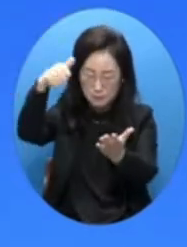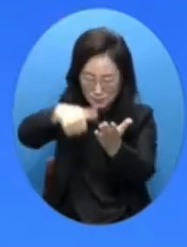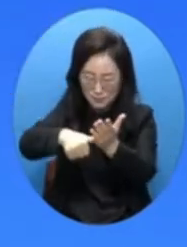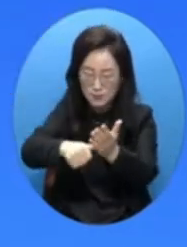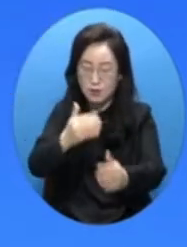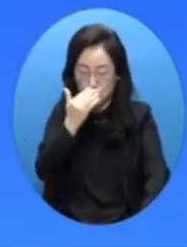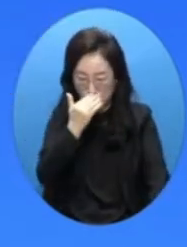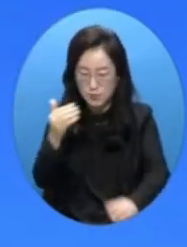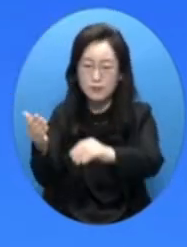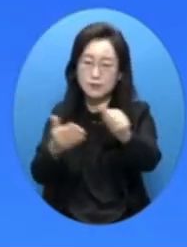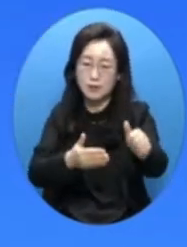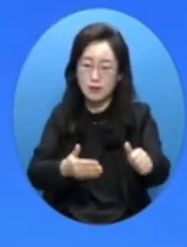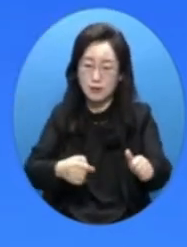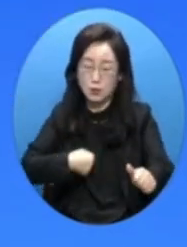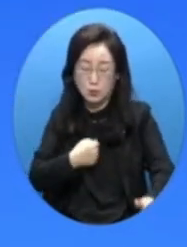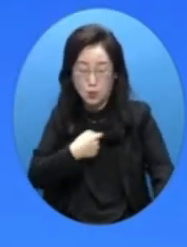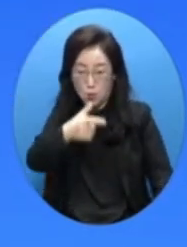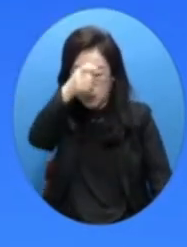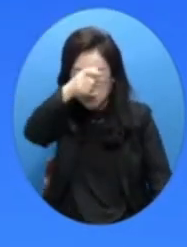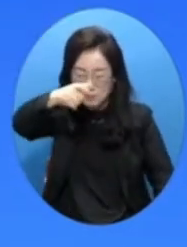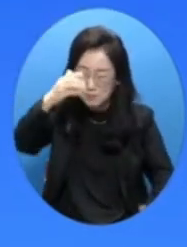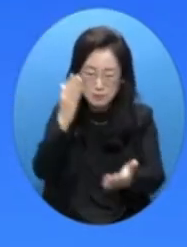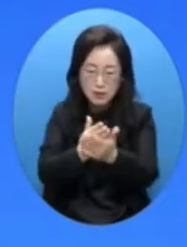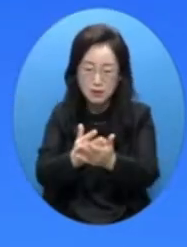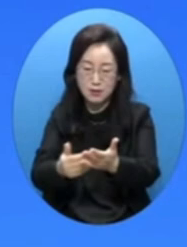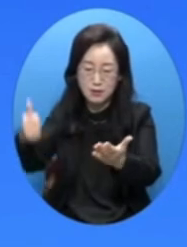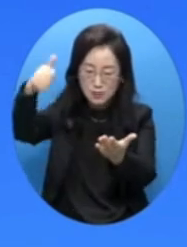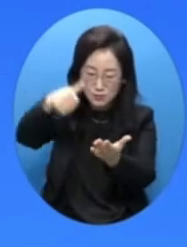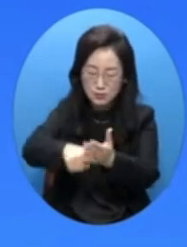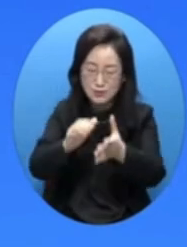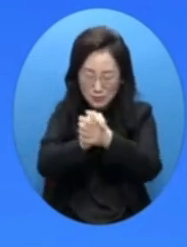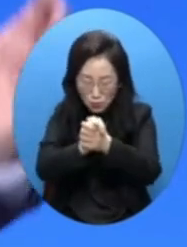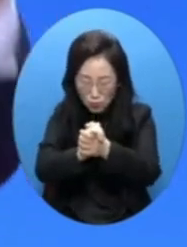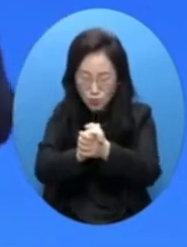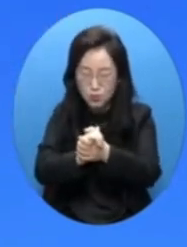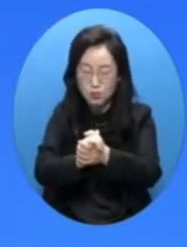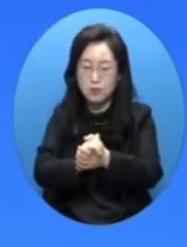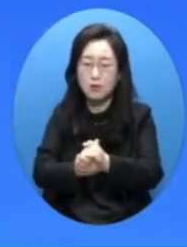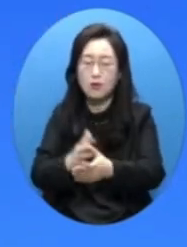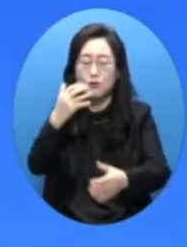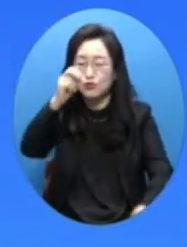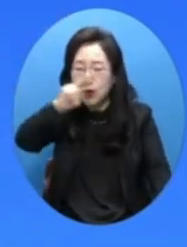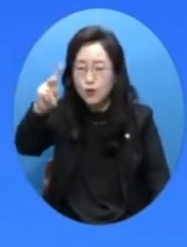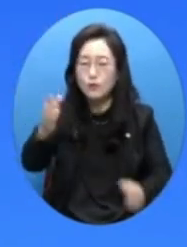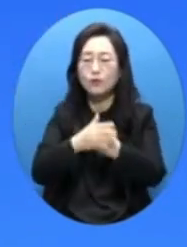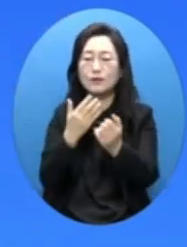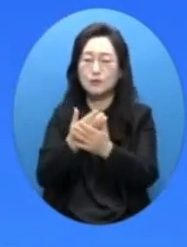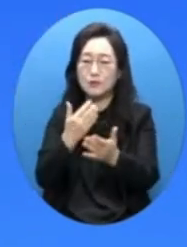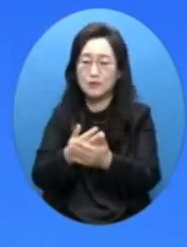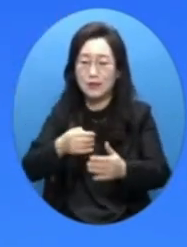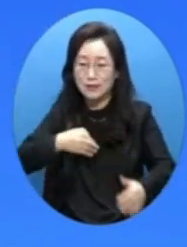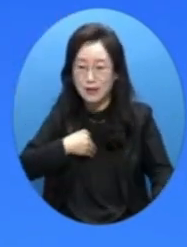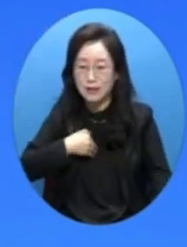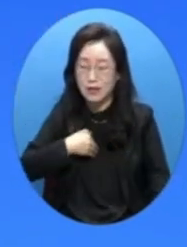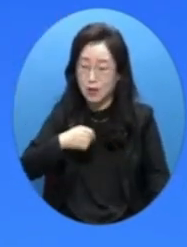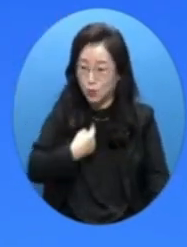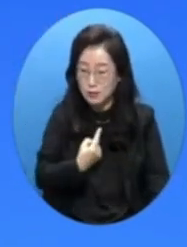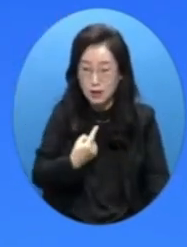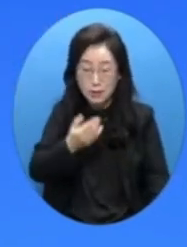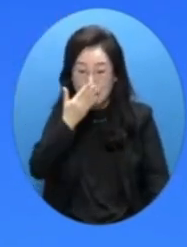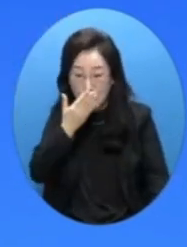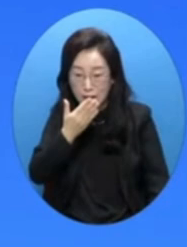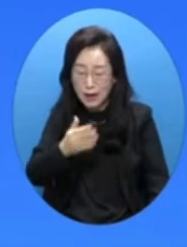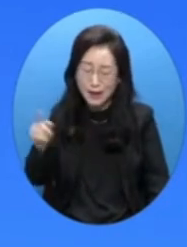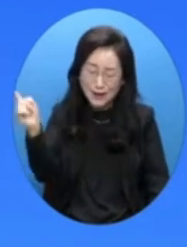자리로 나가야 합니다 이제 내 뜻대로 하던 그 자리에서 엎드려서 기도의 골방으로 나가야 합니다 주여 나를 도와주옵소서 내가 혼자 쓴 것이